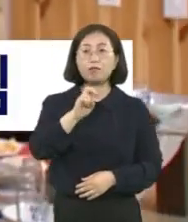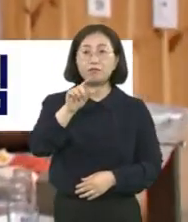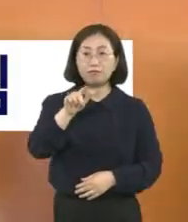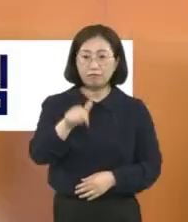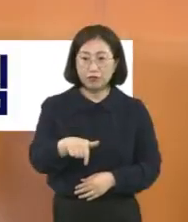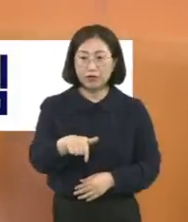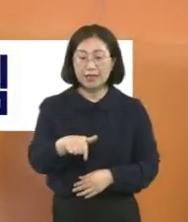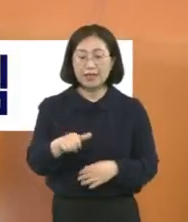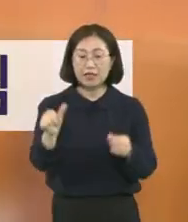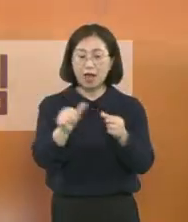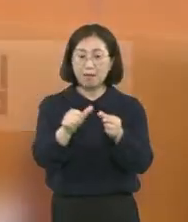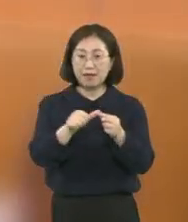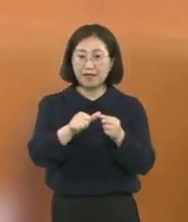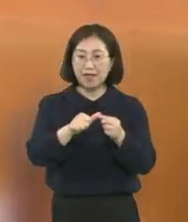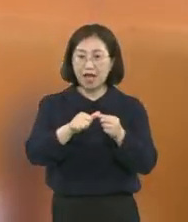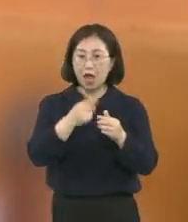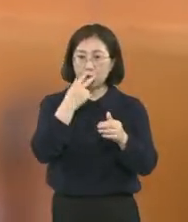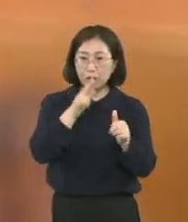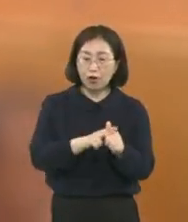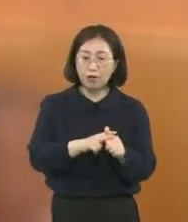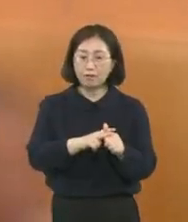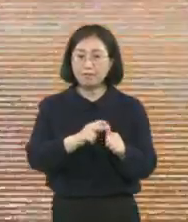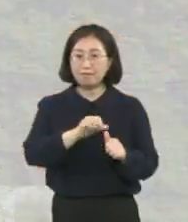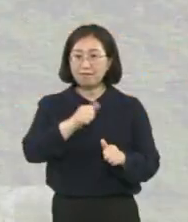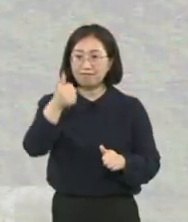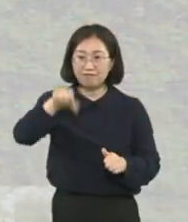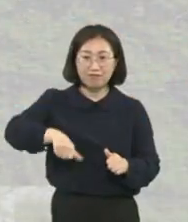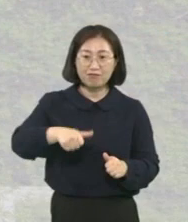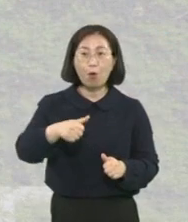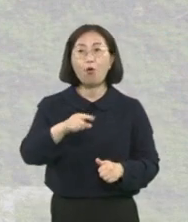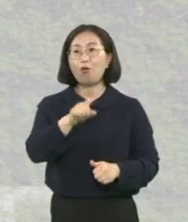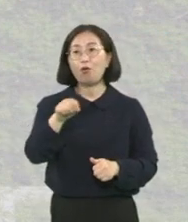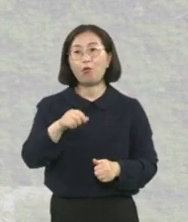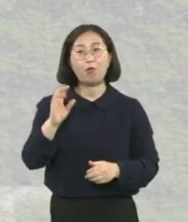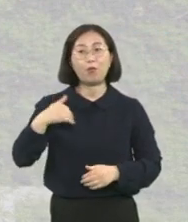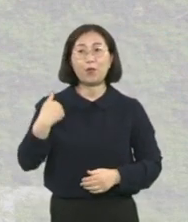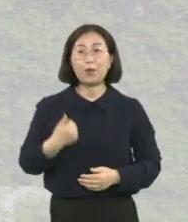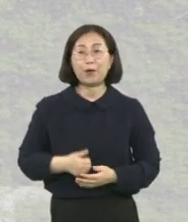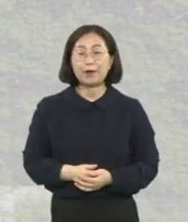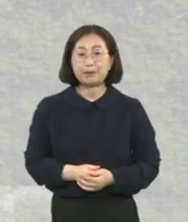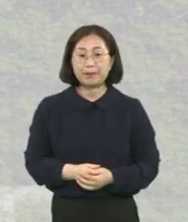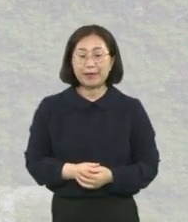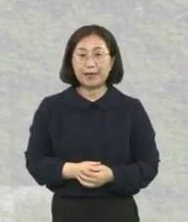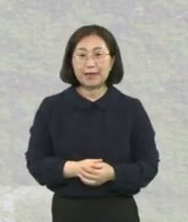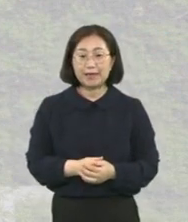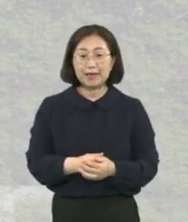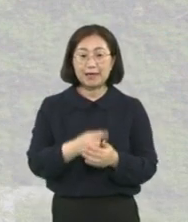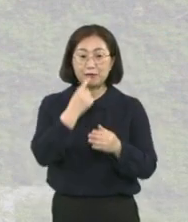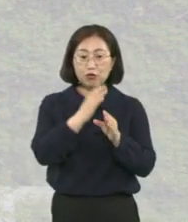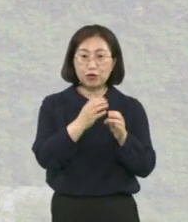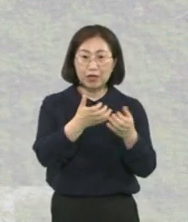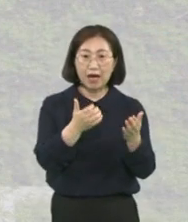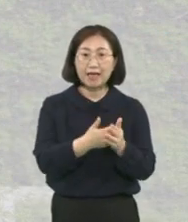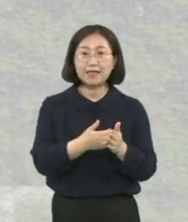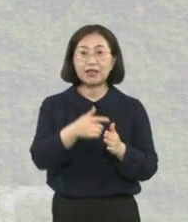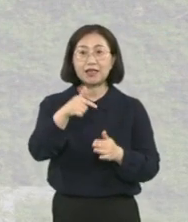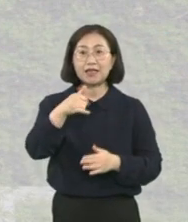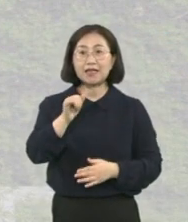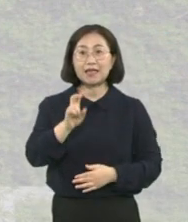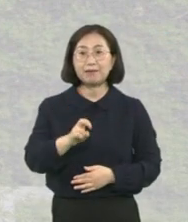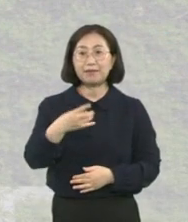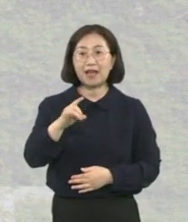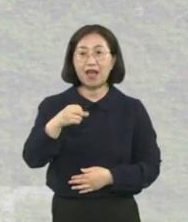5선 성공 여부가 최대 관전 포인트입니다. 민주당에서는 최 시장에 맞서 김대영 전 충남도